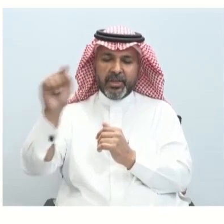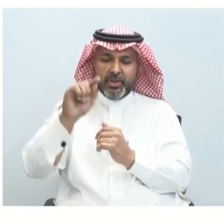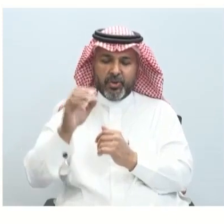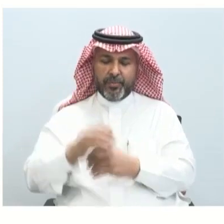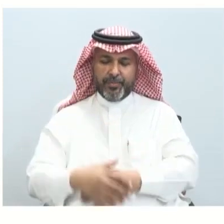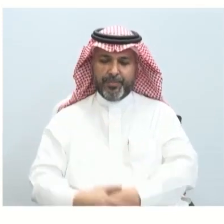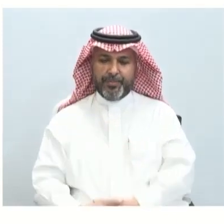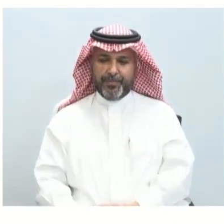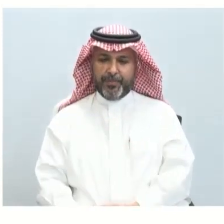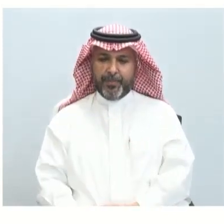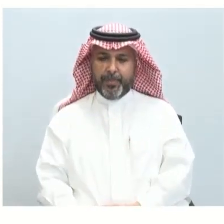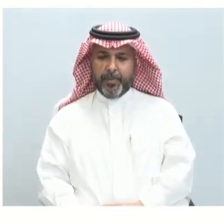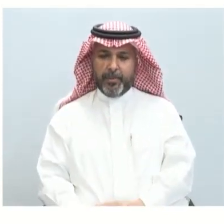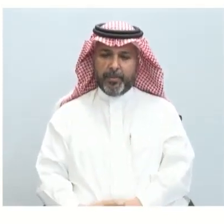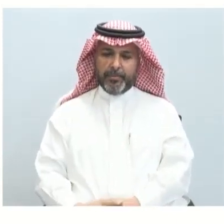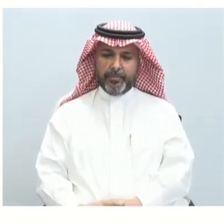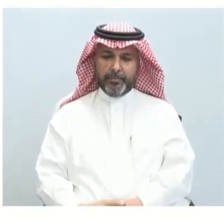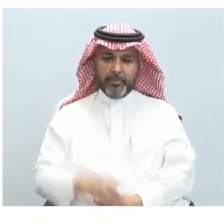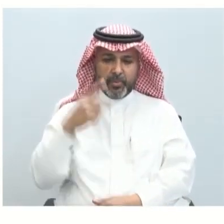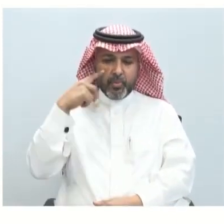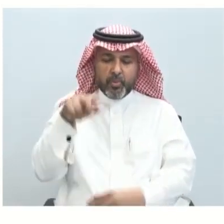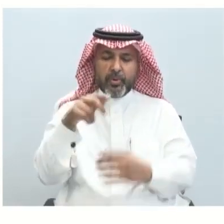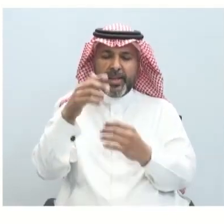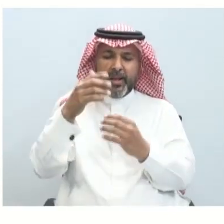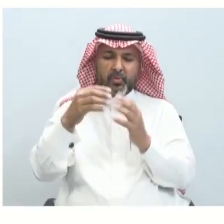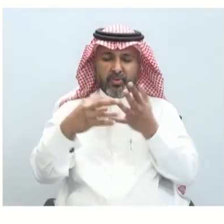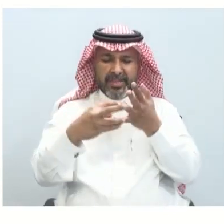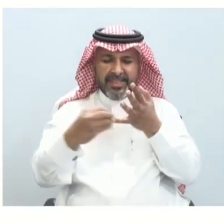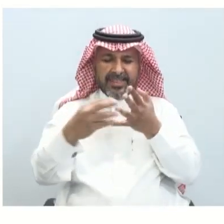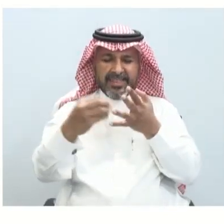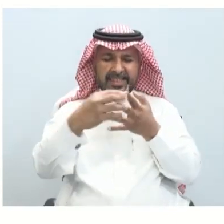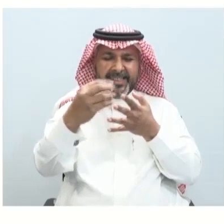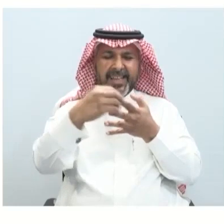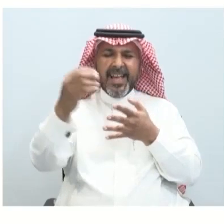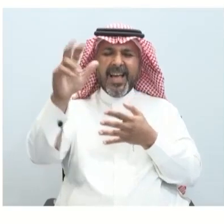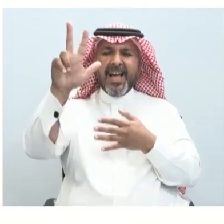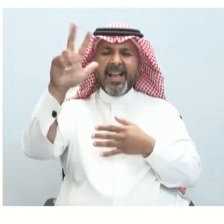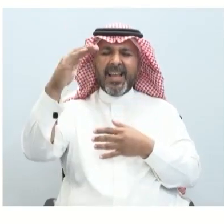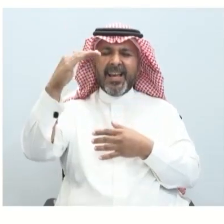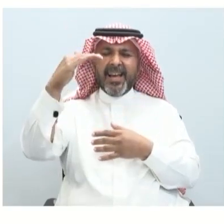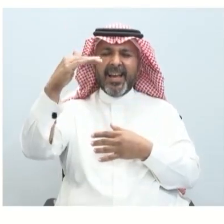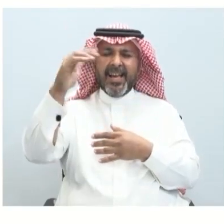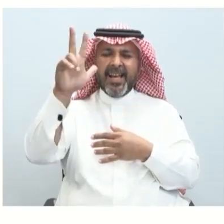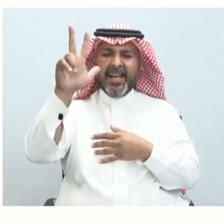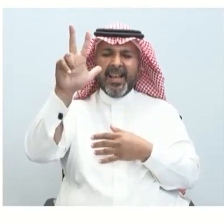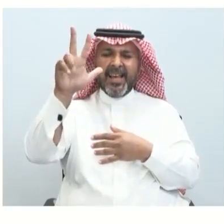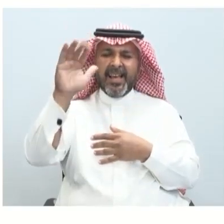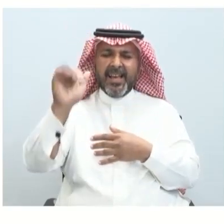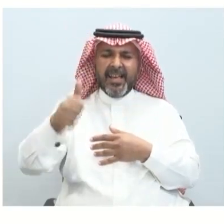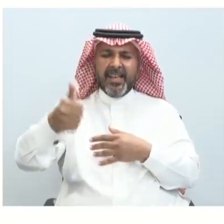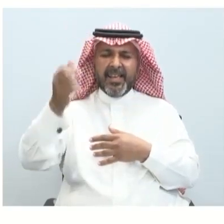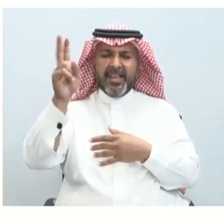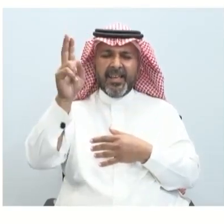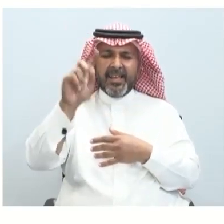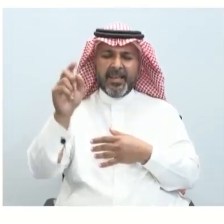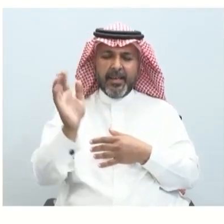سؤال 33 اي مما ياتي من خصائص الخلايا السرطانيه بانها تحوي تغيرات عديده